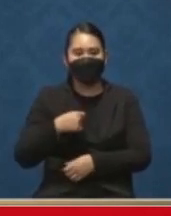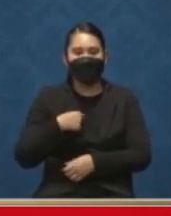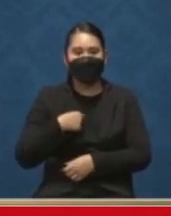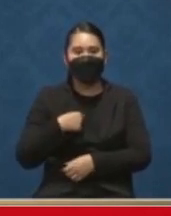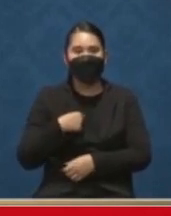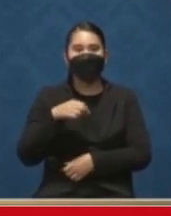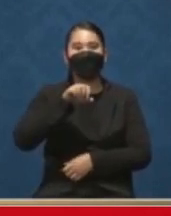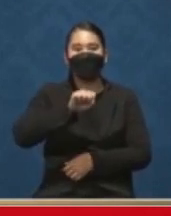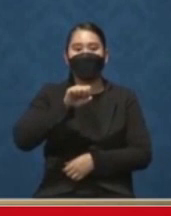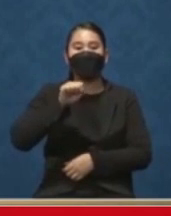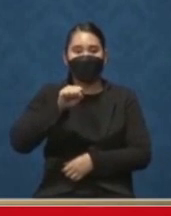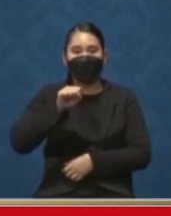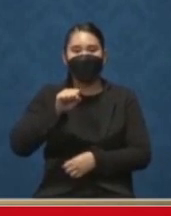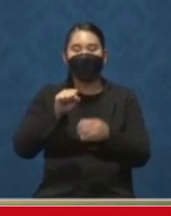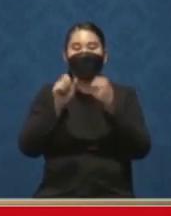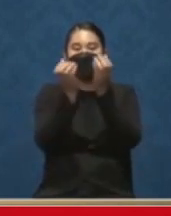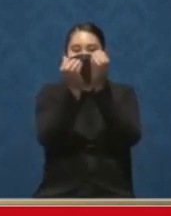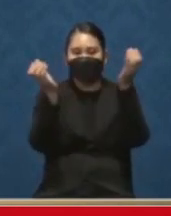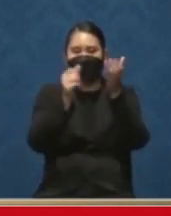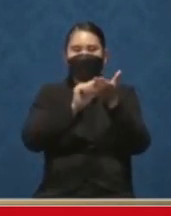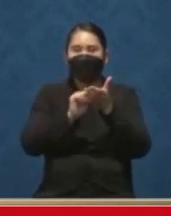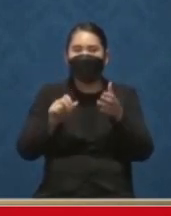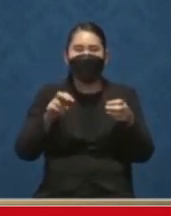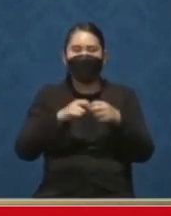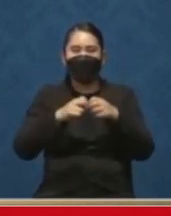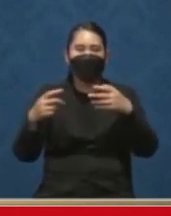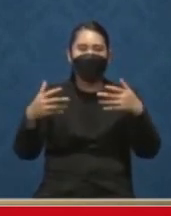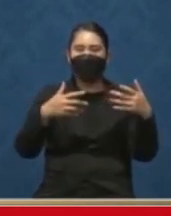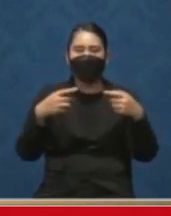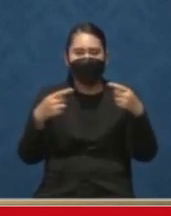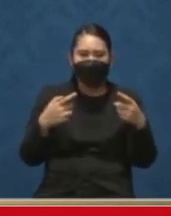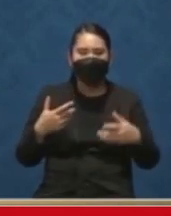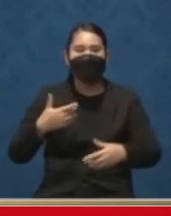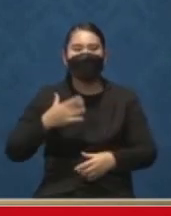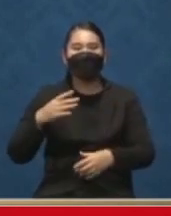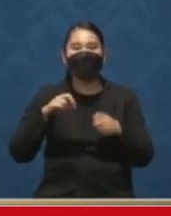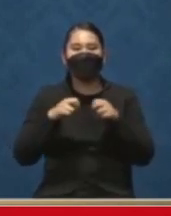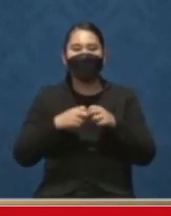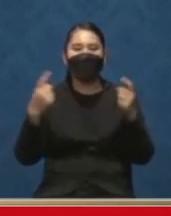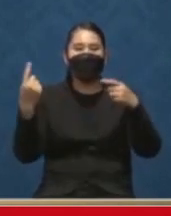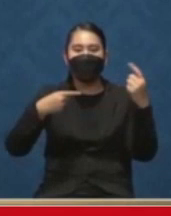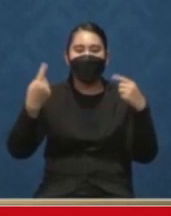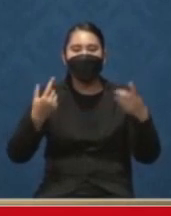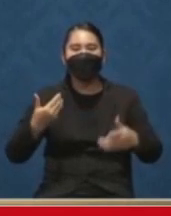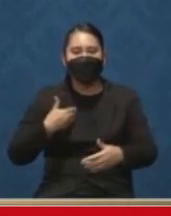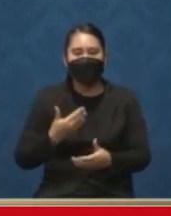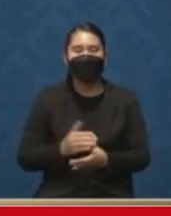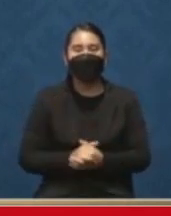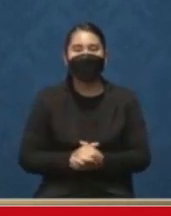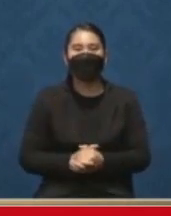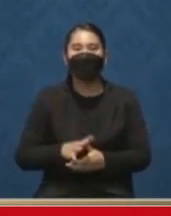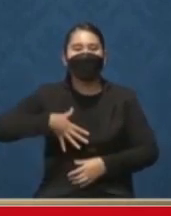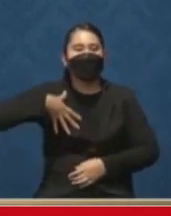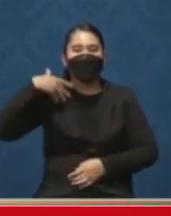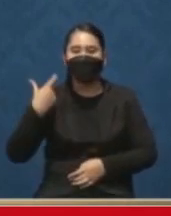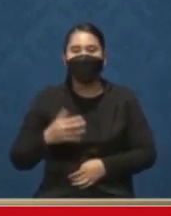าเราอยู่ในสมาชิกรัฐสภาพอแก้รัฐธรรมนูญทีไรกระทบกระทั่งกันมีปัญหากัน